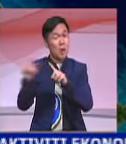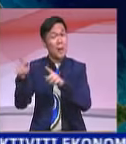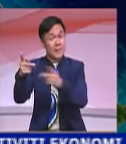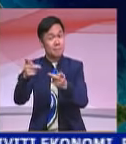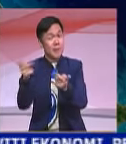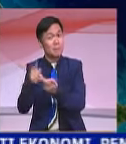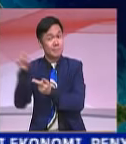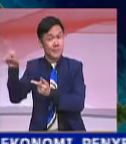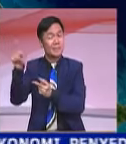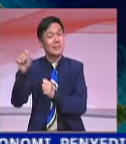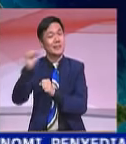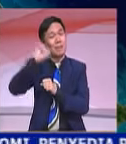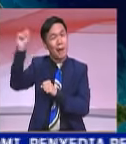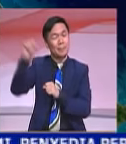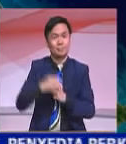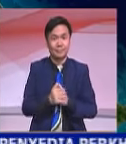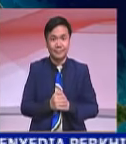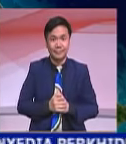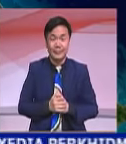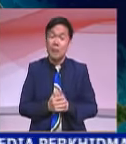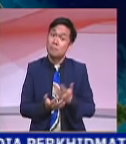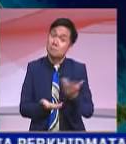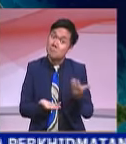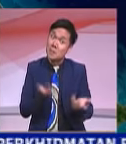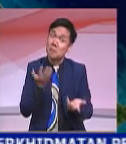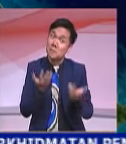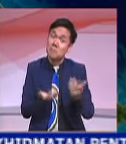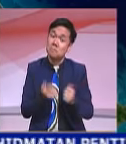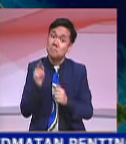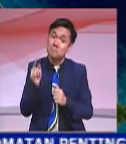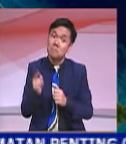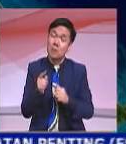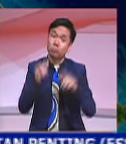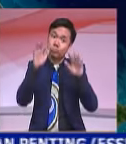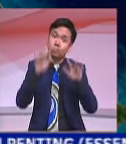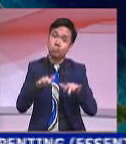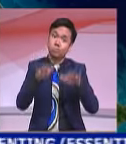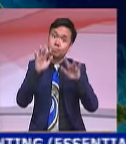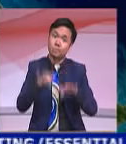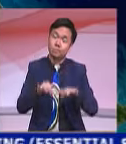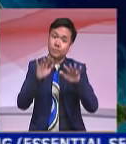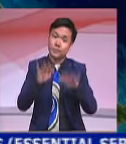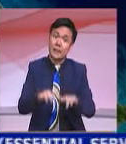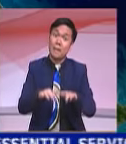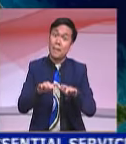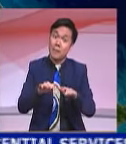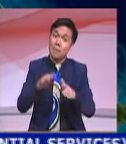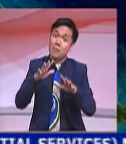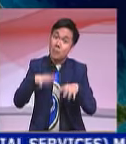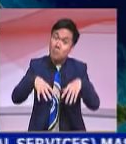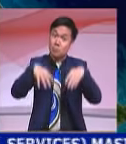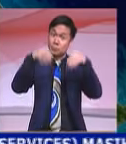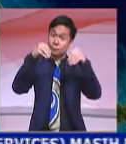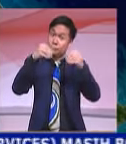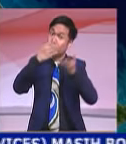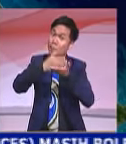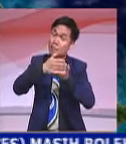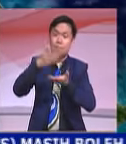sana. Yang mana kami jangkakan keadaan ini boleh berlanjutan sehingga ke lewat malam